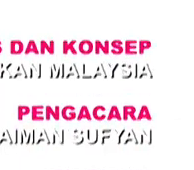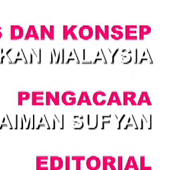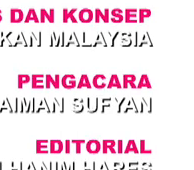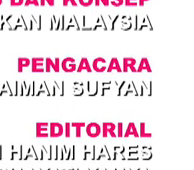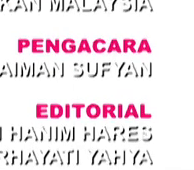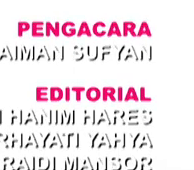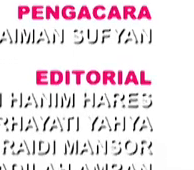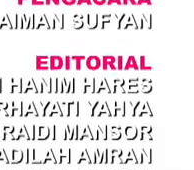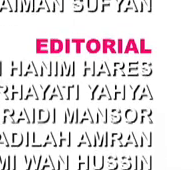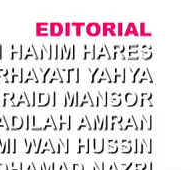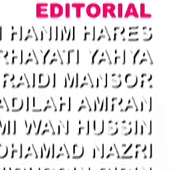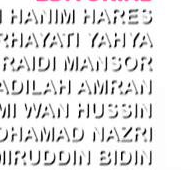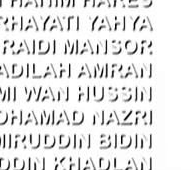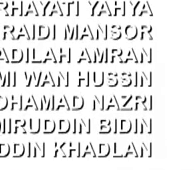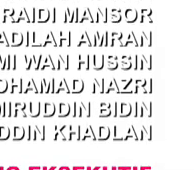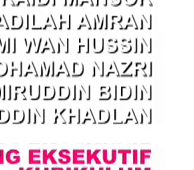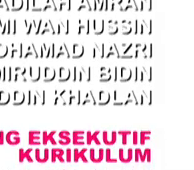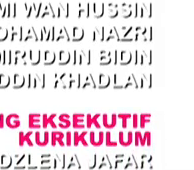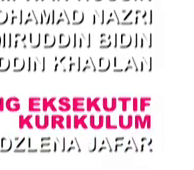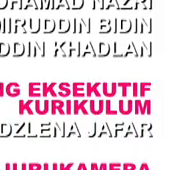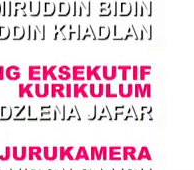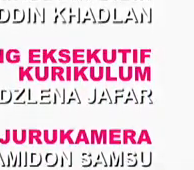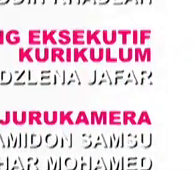alu Pak Cik sebelah